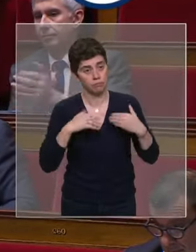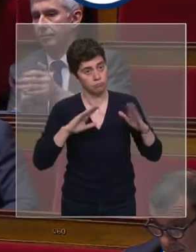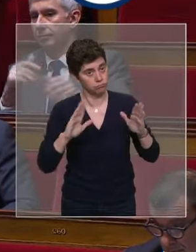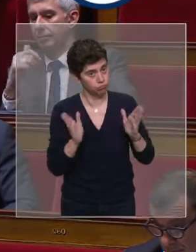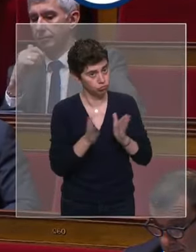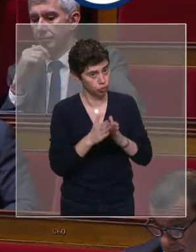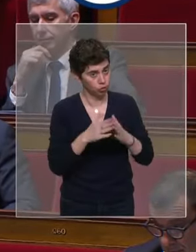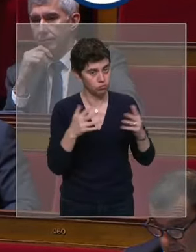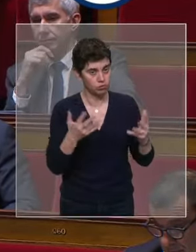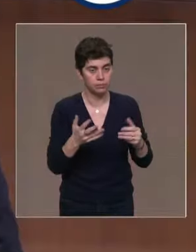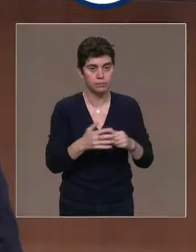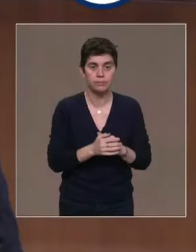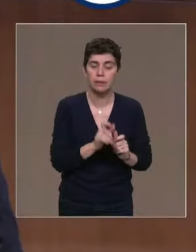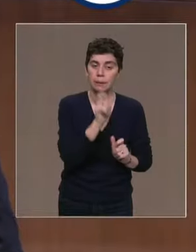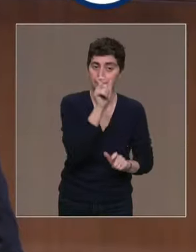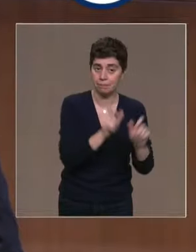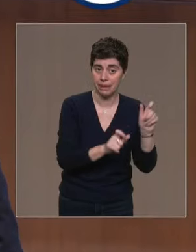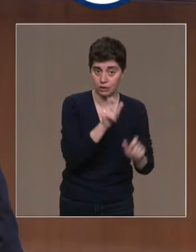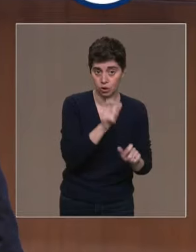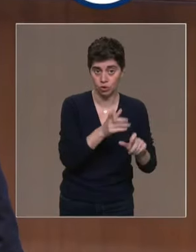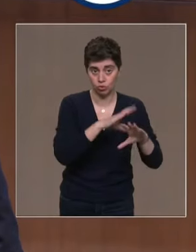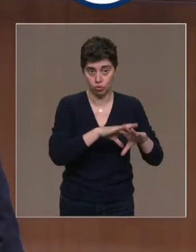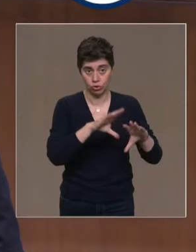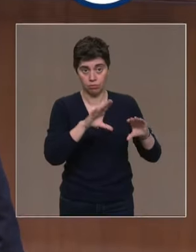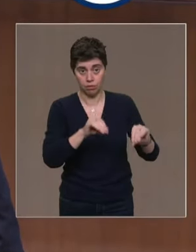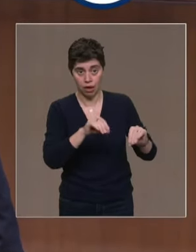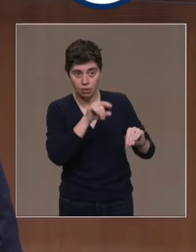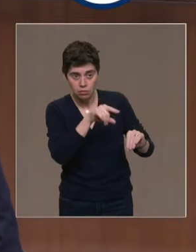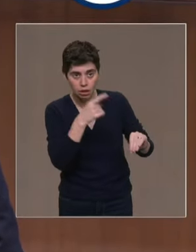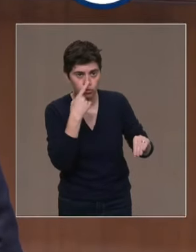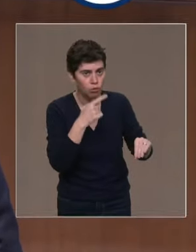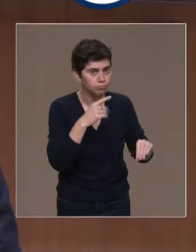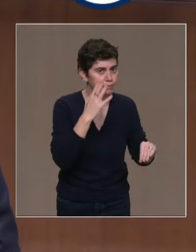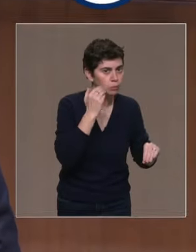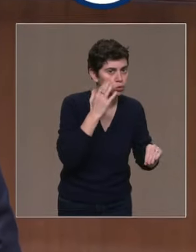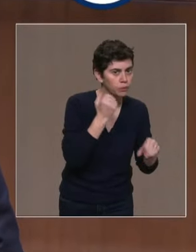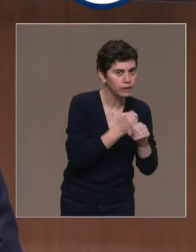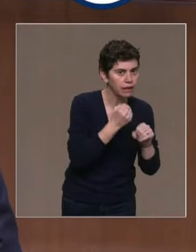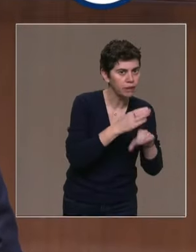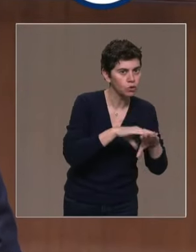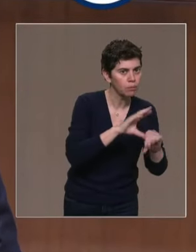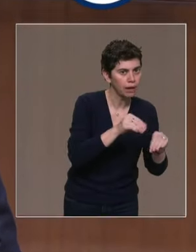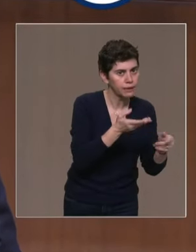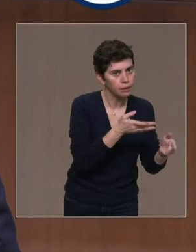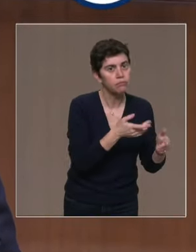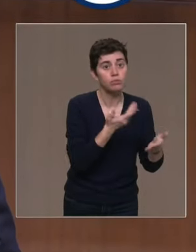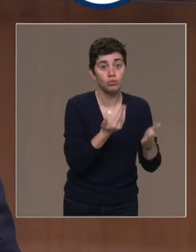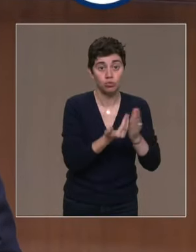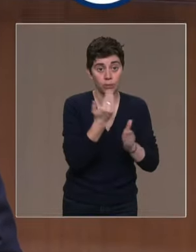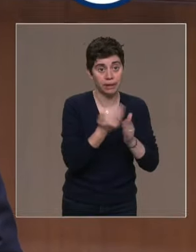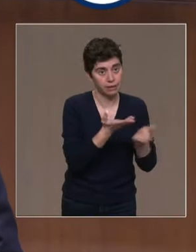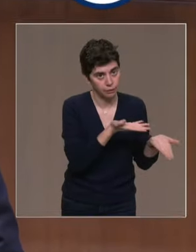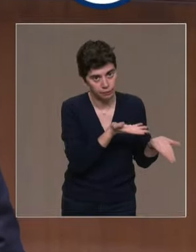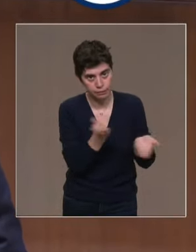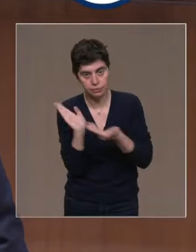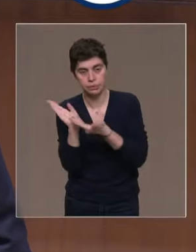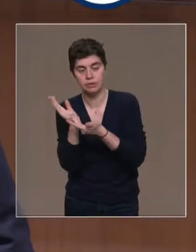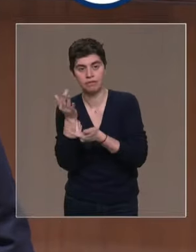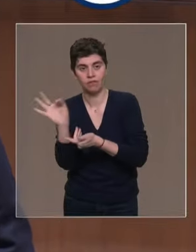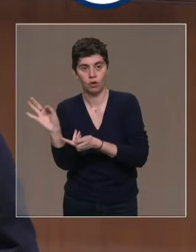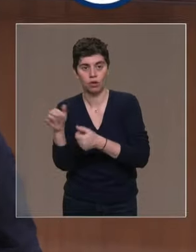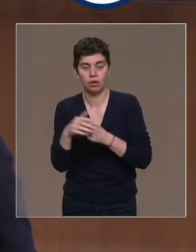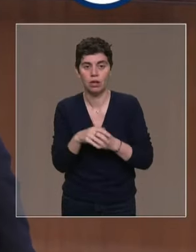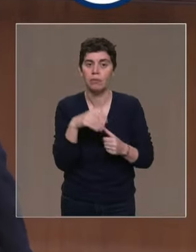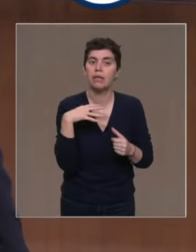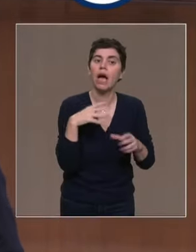À ma demande, les personnels non essentiels ont été évacués ce matin, mais une équipe demeure notamment pour maintenir